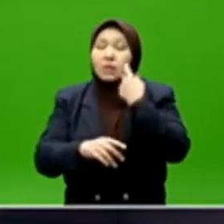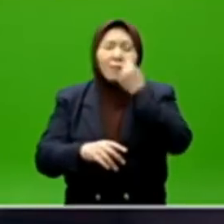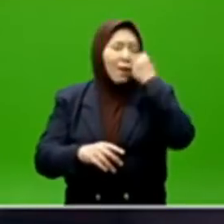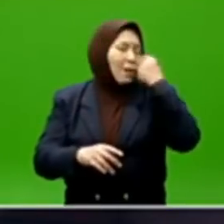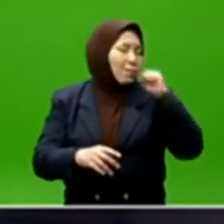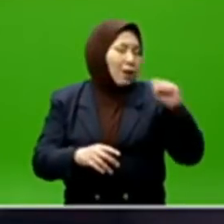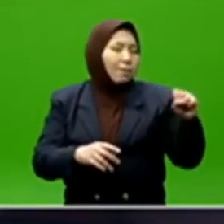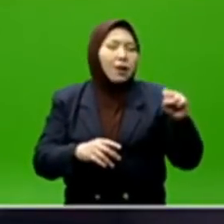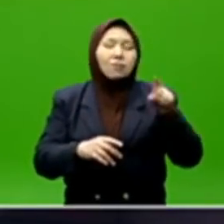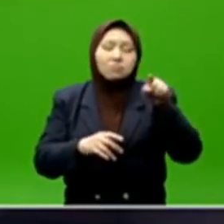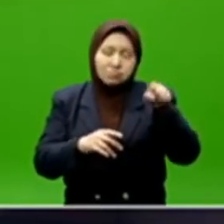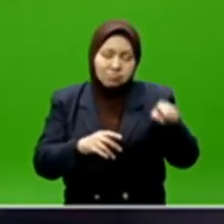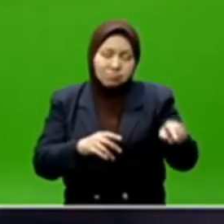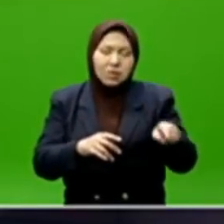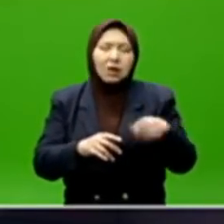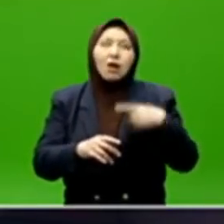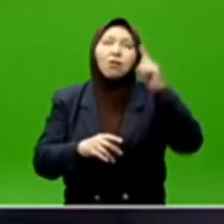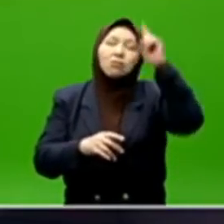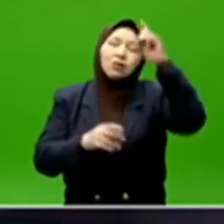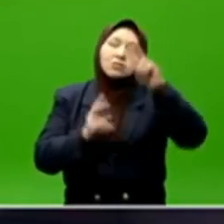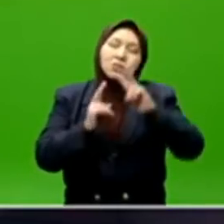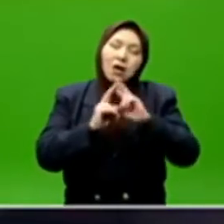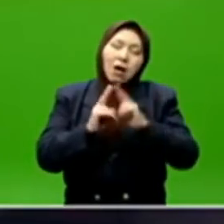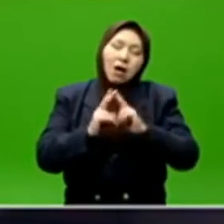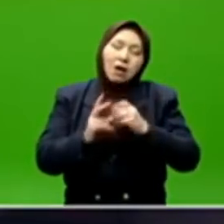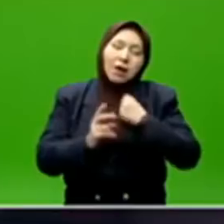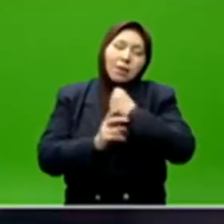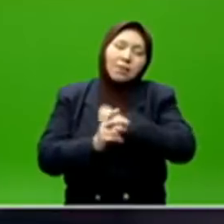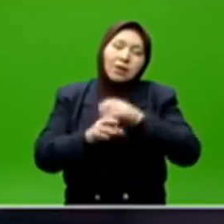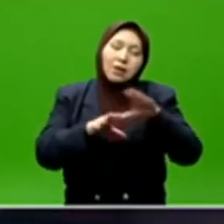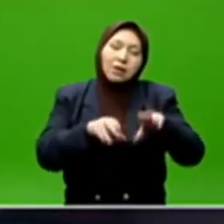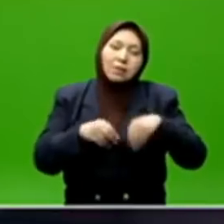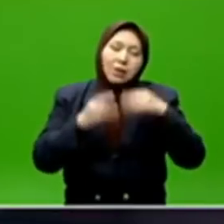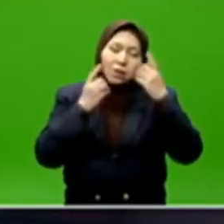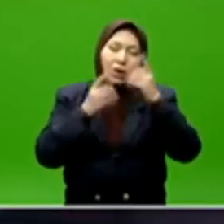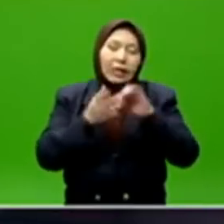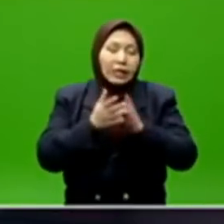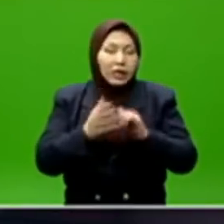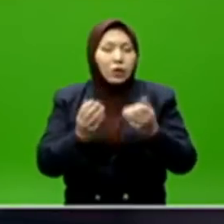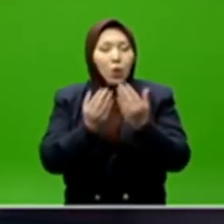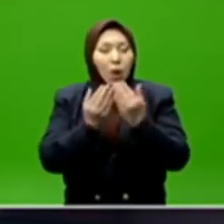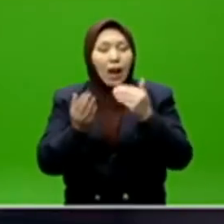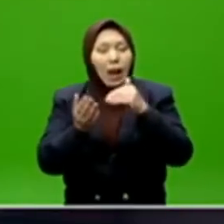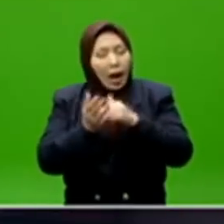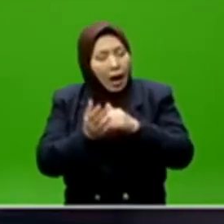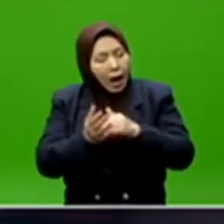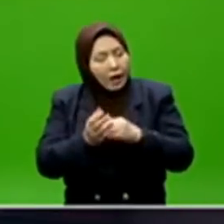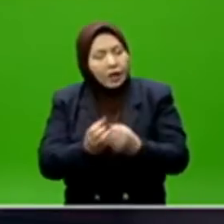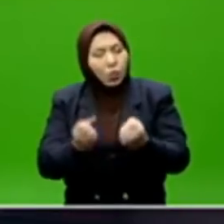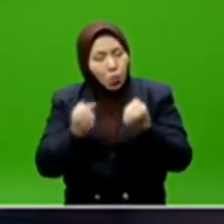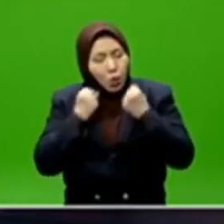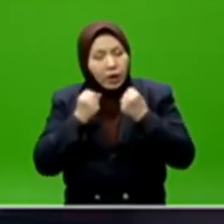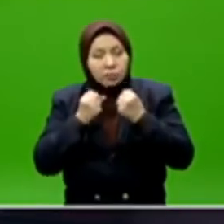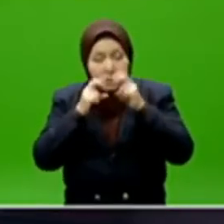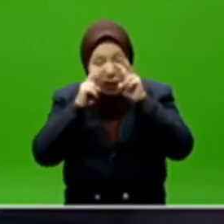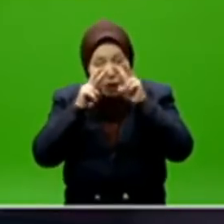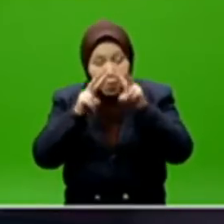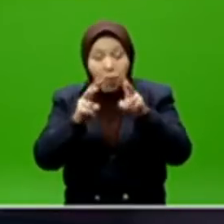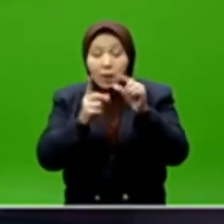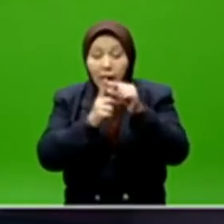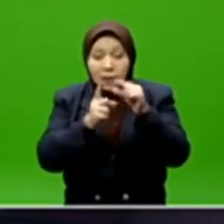menderhakaiku, maka Engkau Maha Pengampun lagi Maha Penyayang. Ini doa lagi mantap, ustaz. Ya, tuan-tuan perhatikan betul-betul